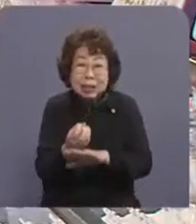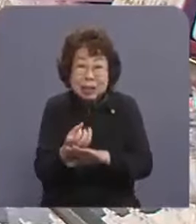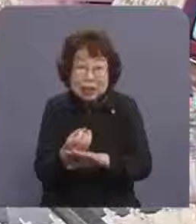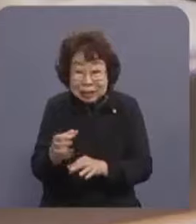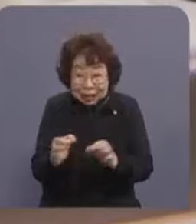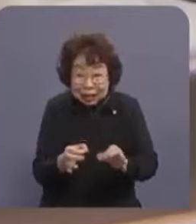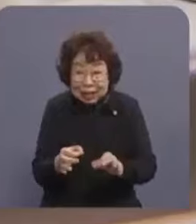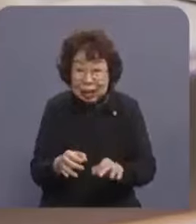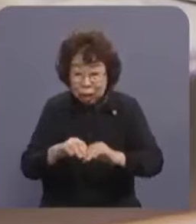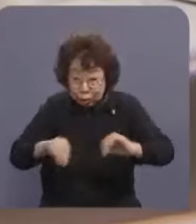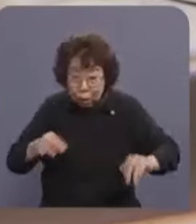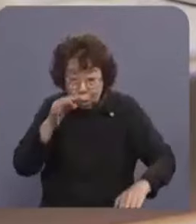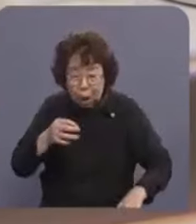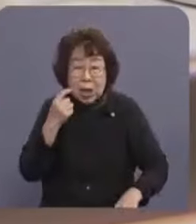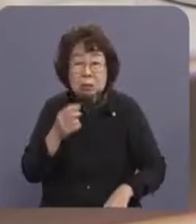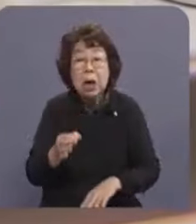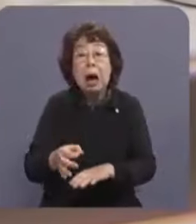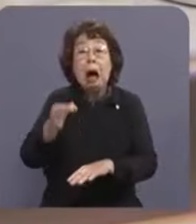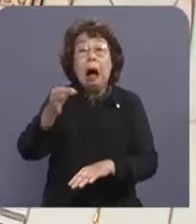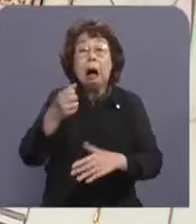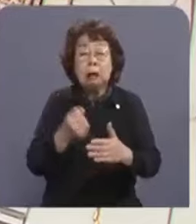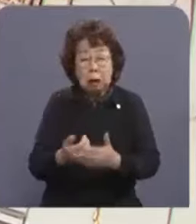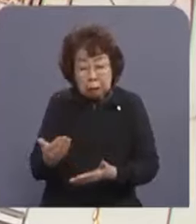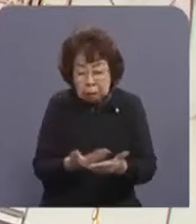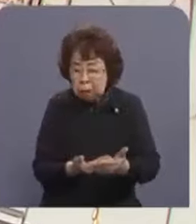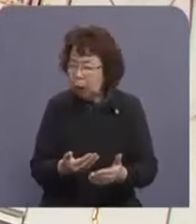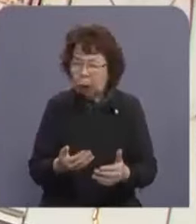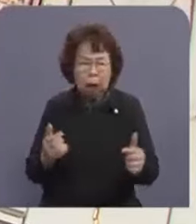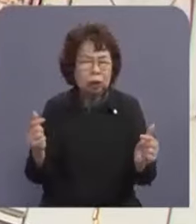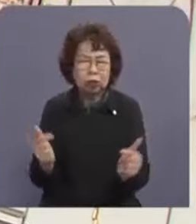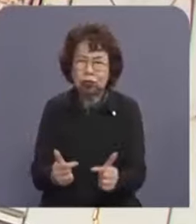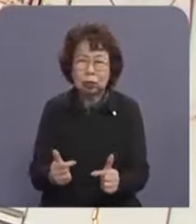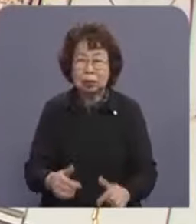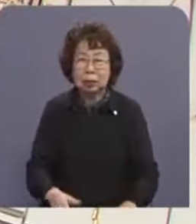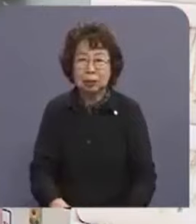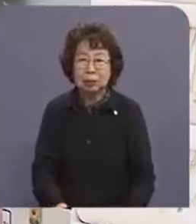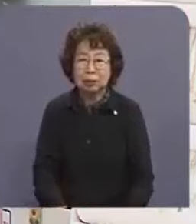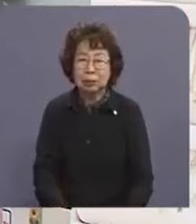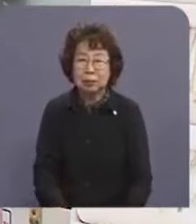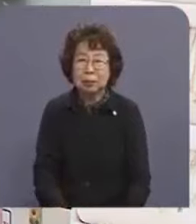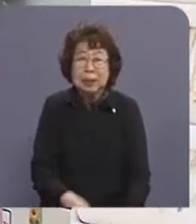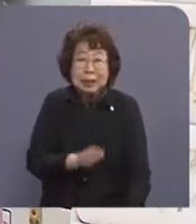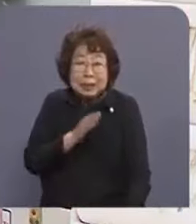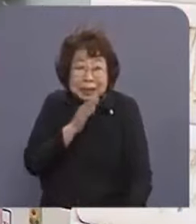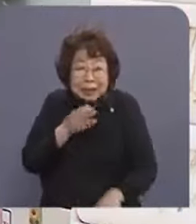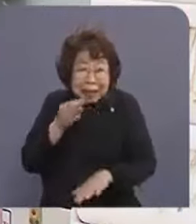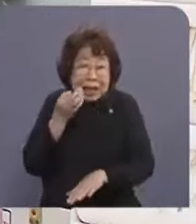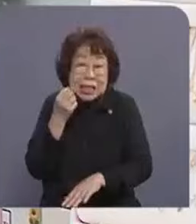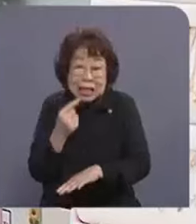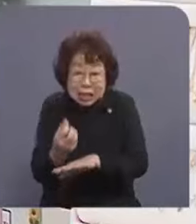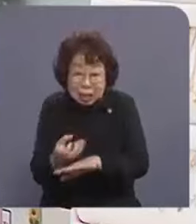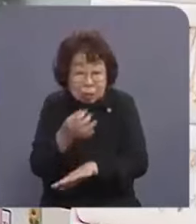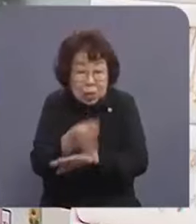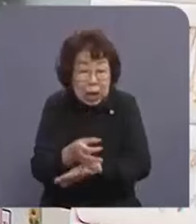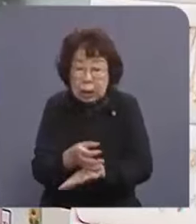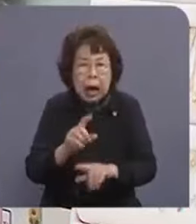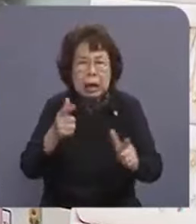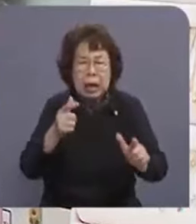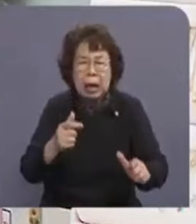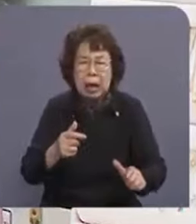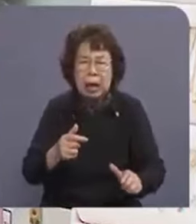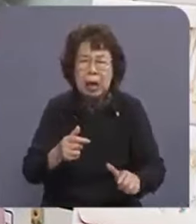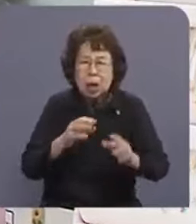시장에서는 금값 급등으로 거래가 오히려 줄었습니다 실제 거리는 우리가 금값이 안정이 됐을